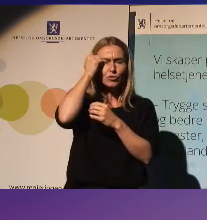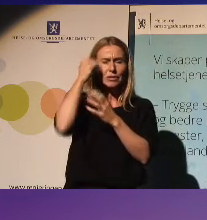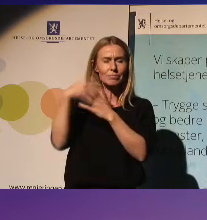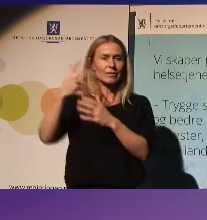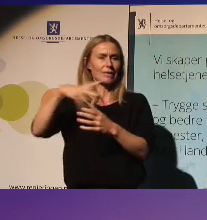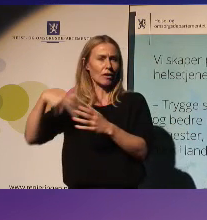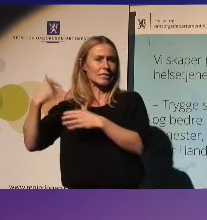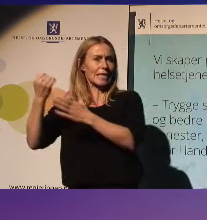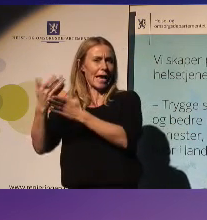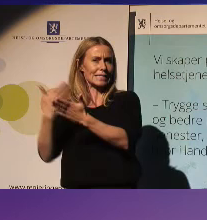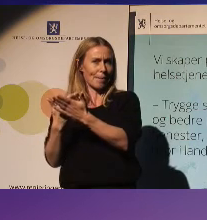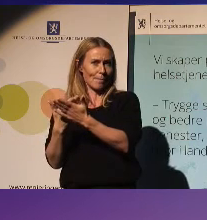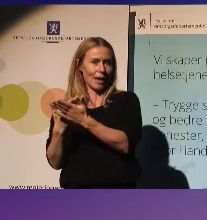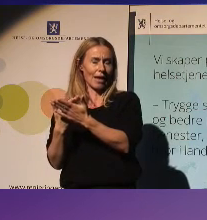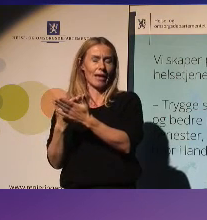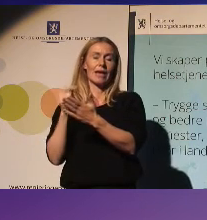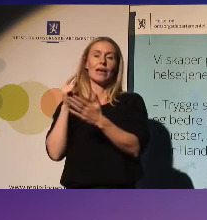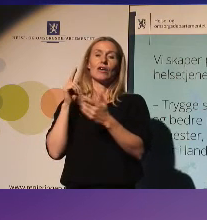minne,